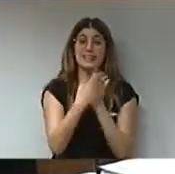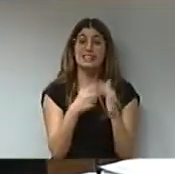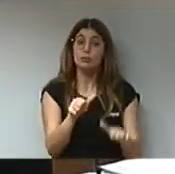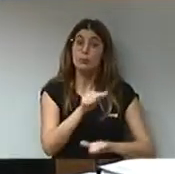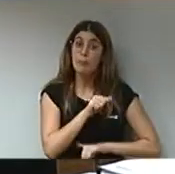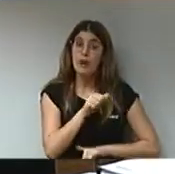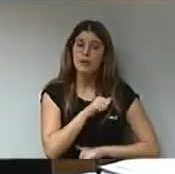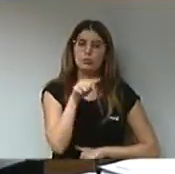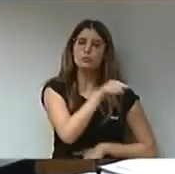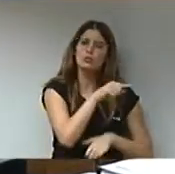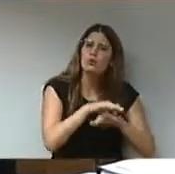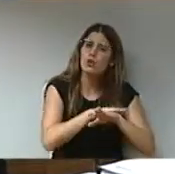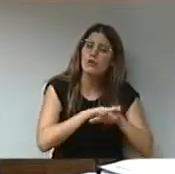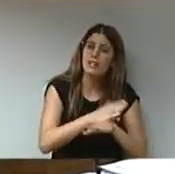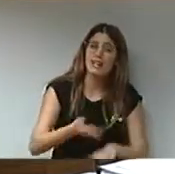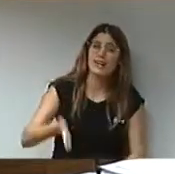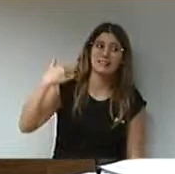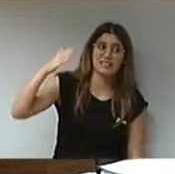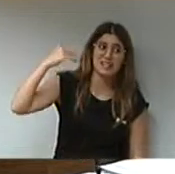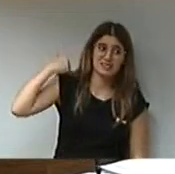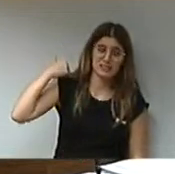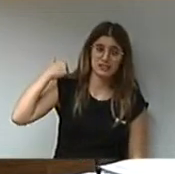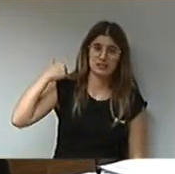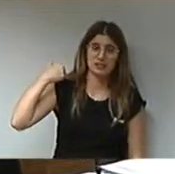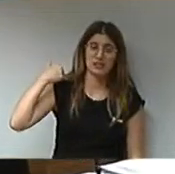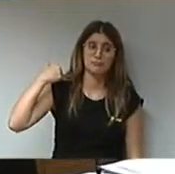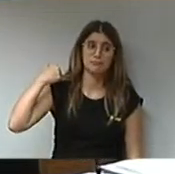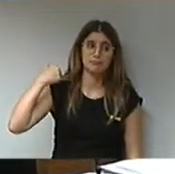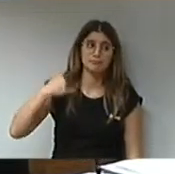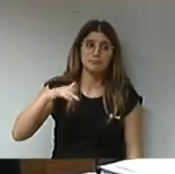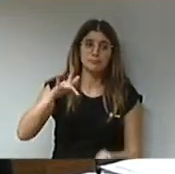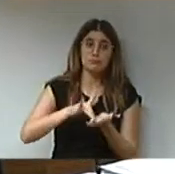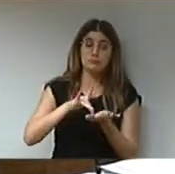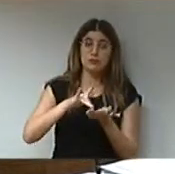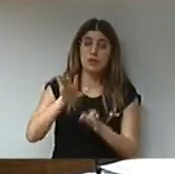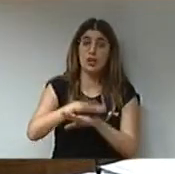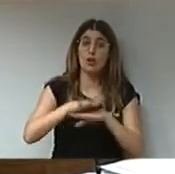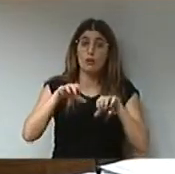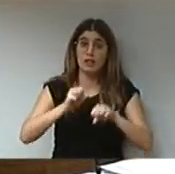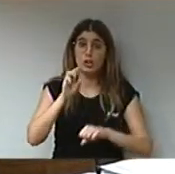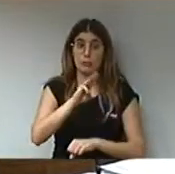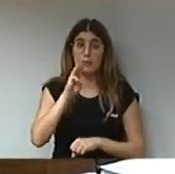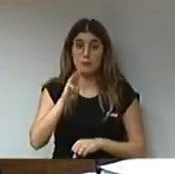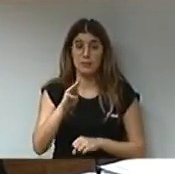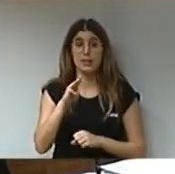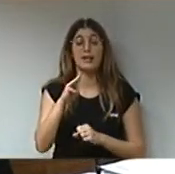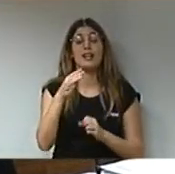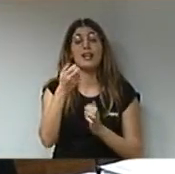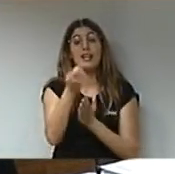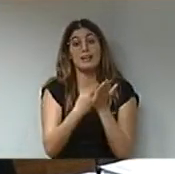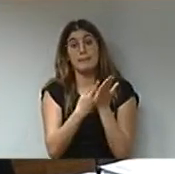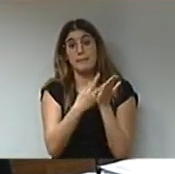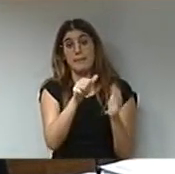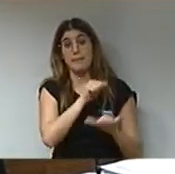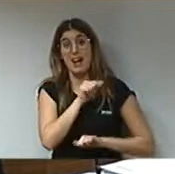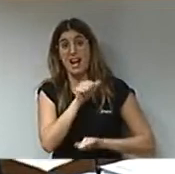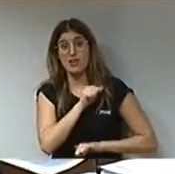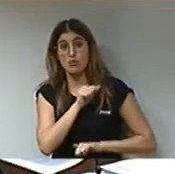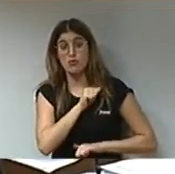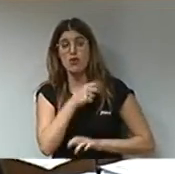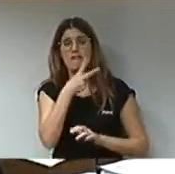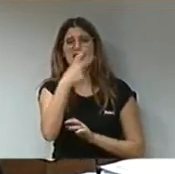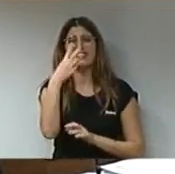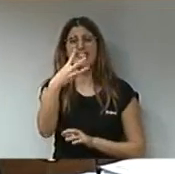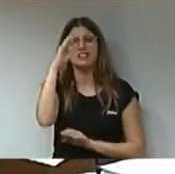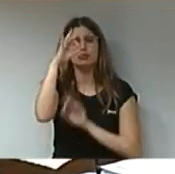vostè governava, quan vostè estava governant, la taxa d'atur en el govern del PP era de 23%,